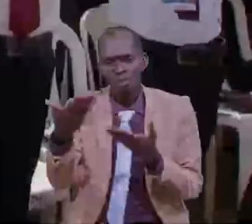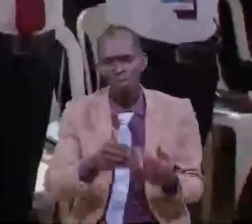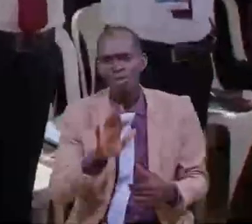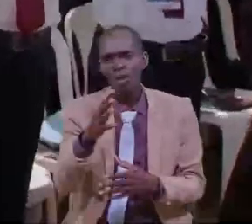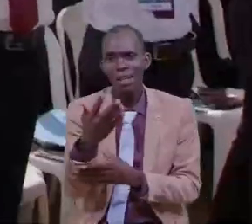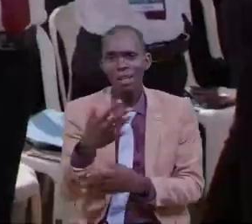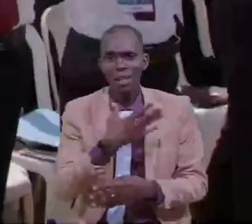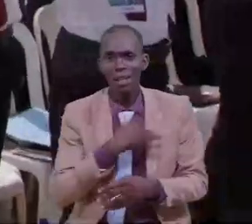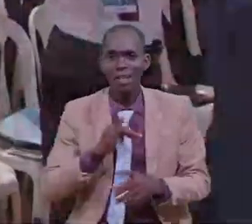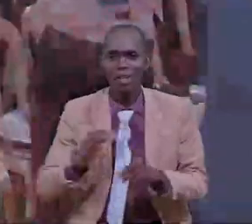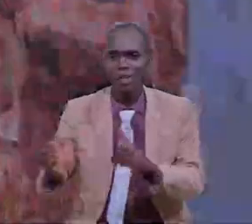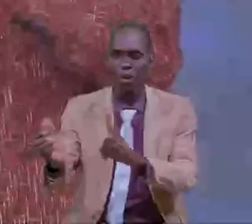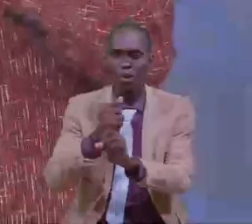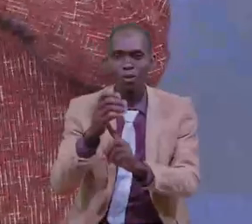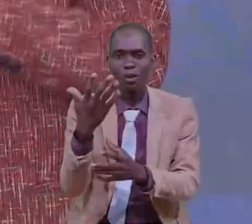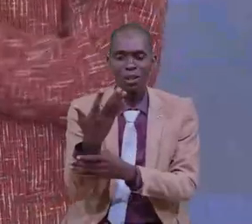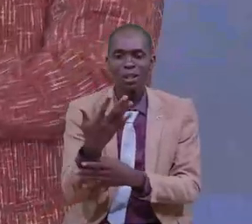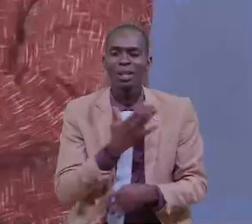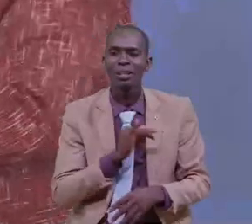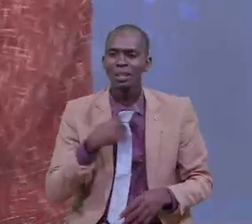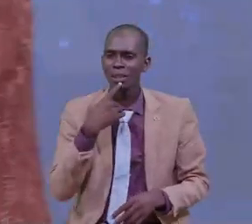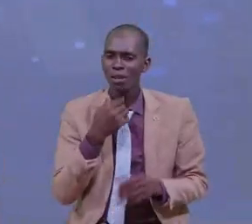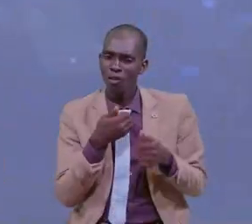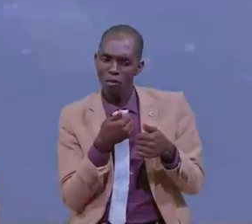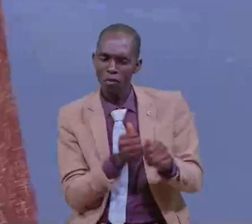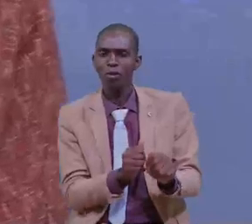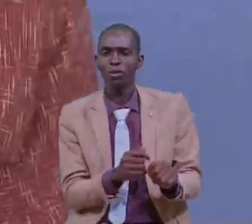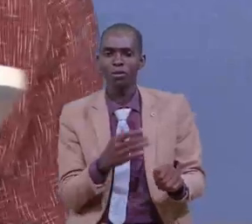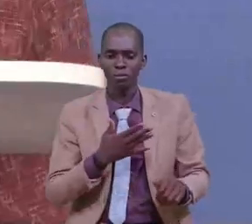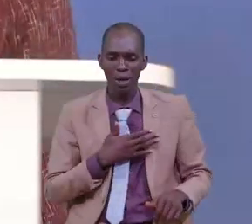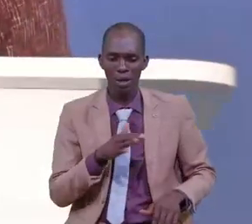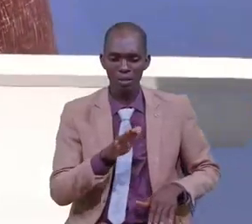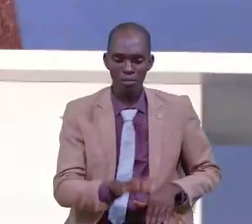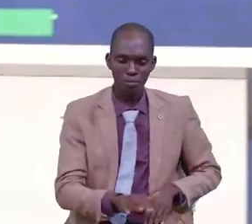Et je te saisis la main et je dis, suis les pas,